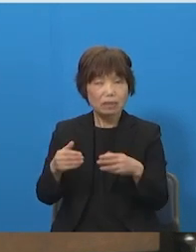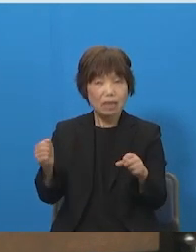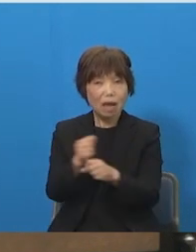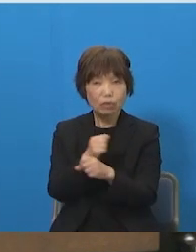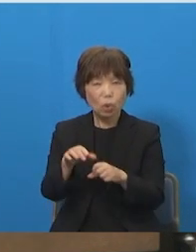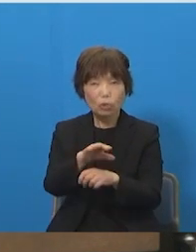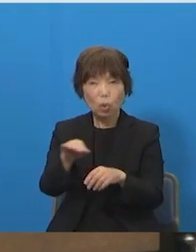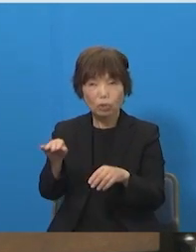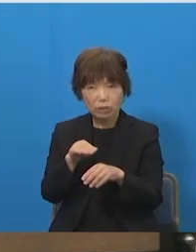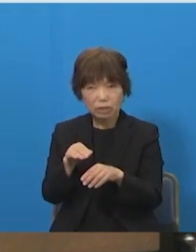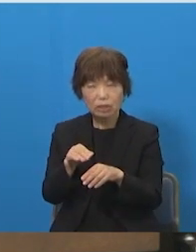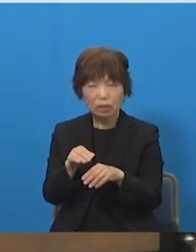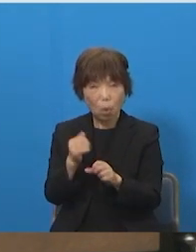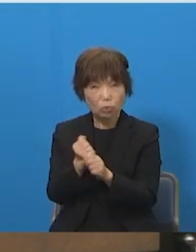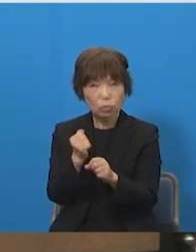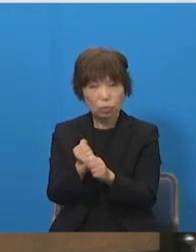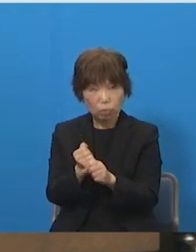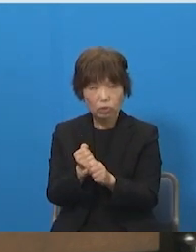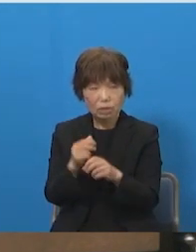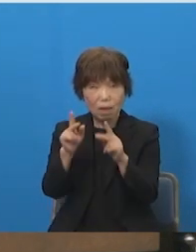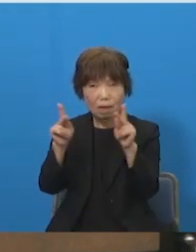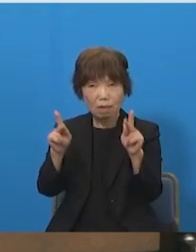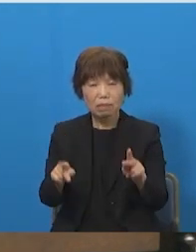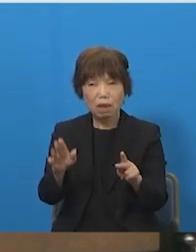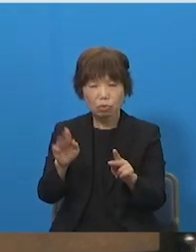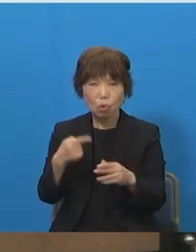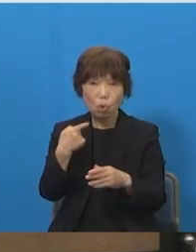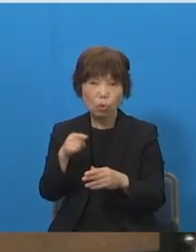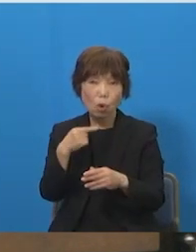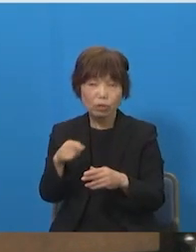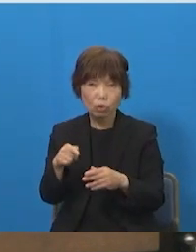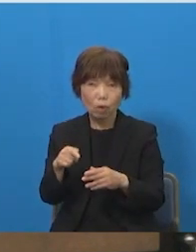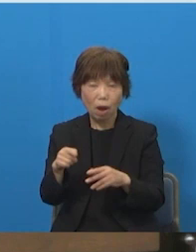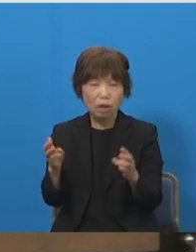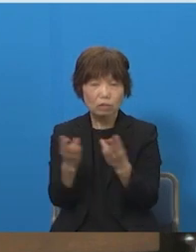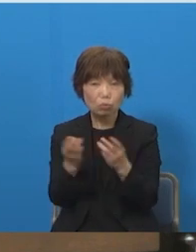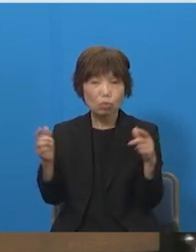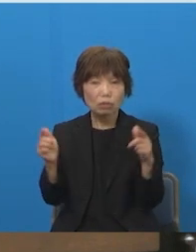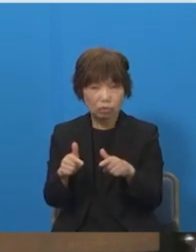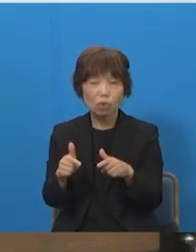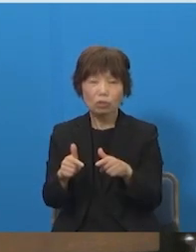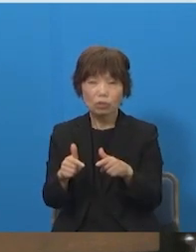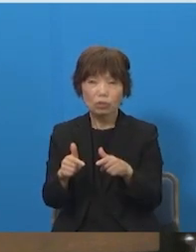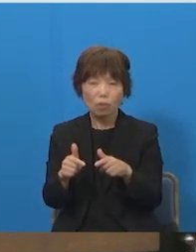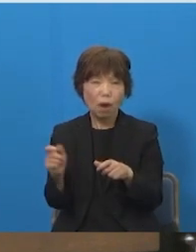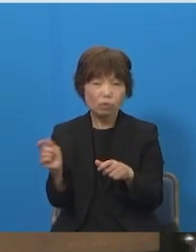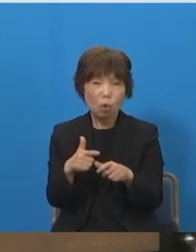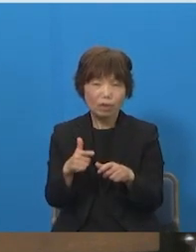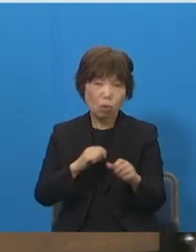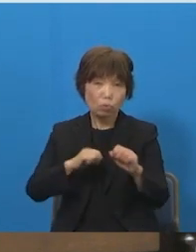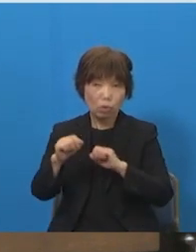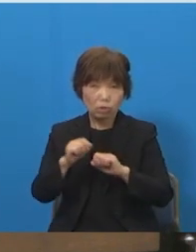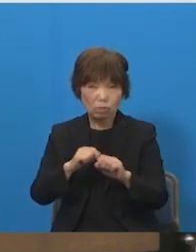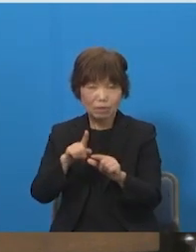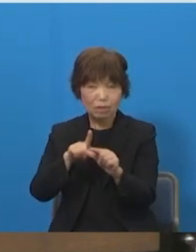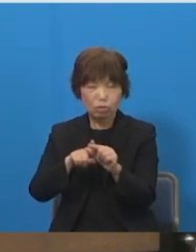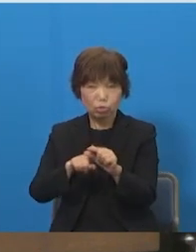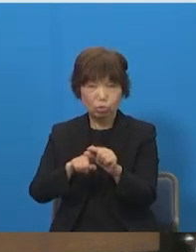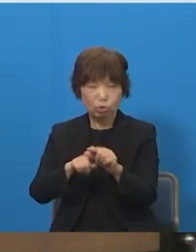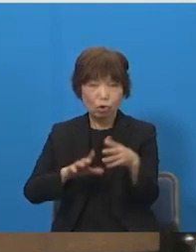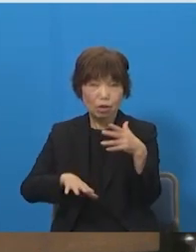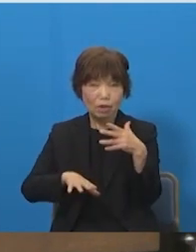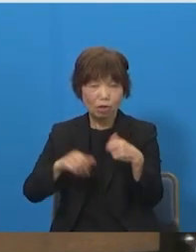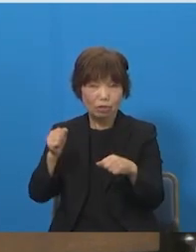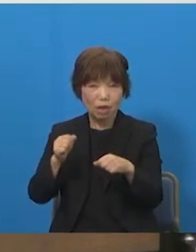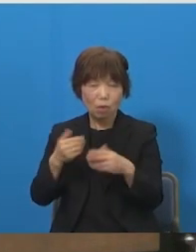に課題があります。教育は少人数学級への早慶の取り組みや、中学生